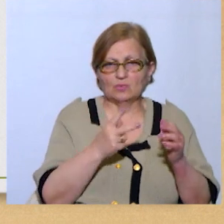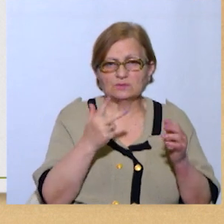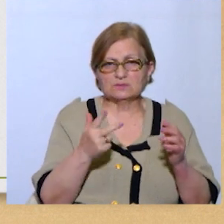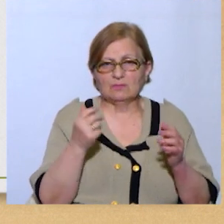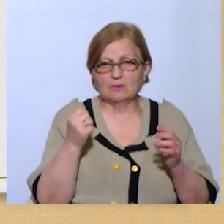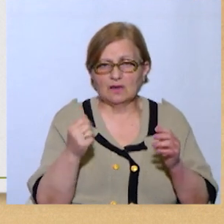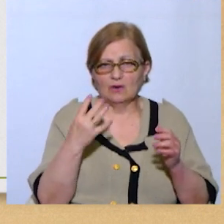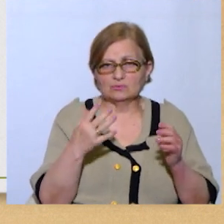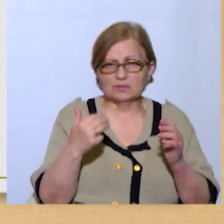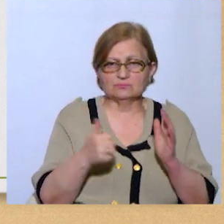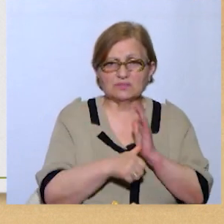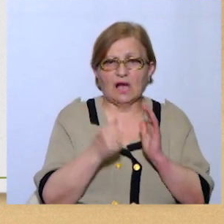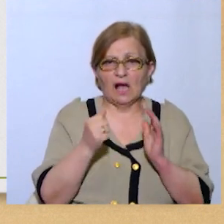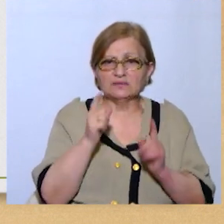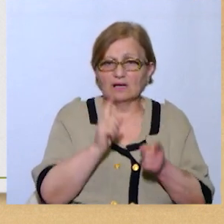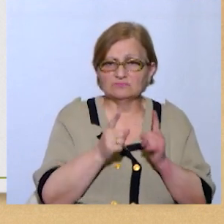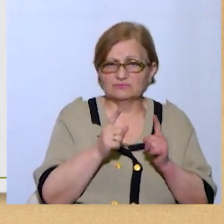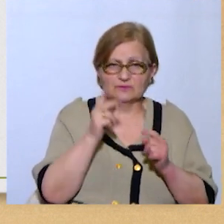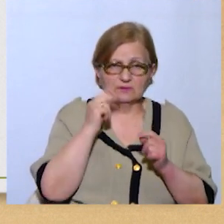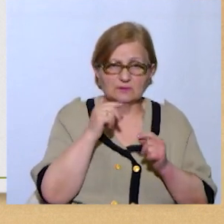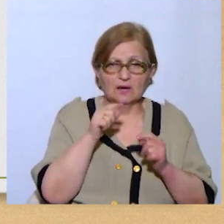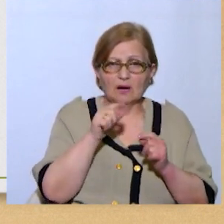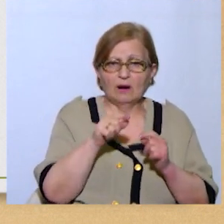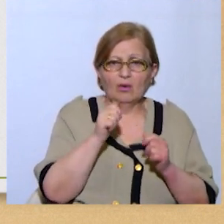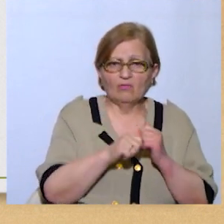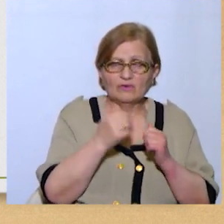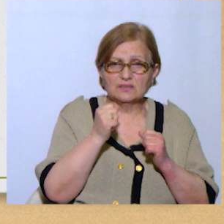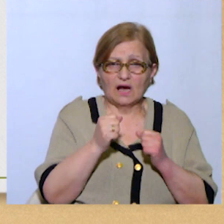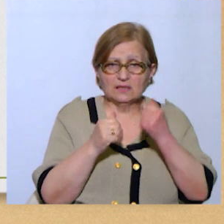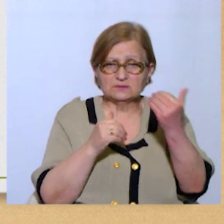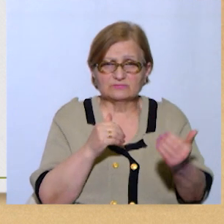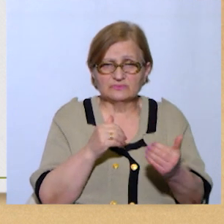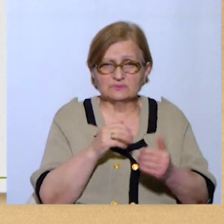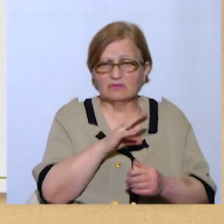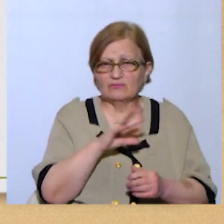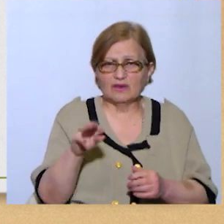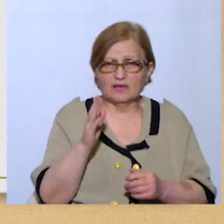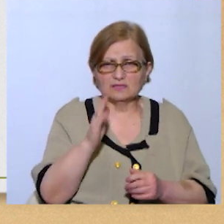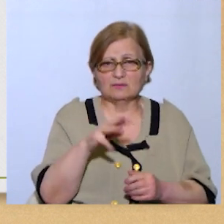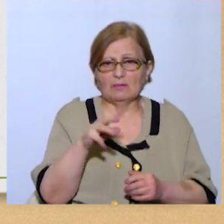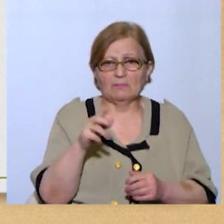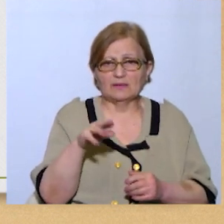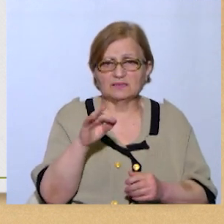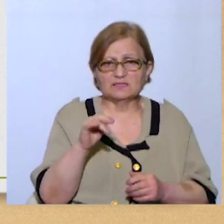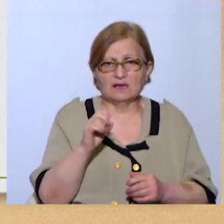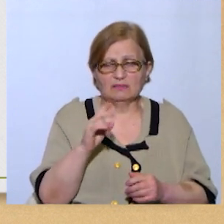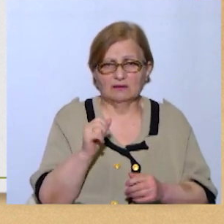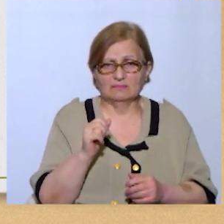2, 3, a, 4, x - a, სადაც ან ამდვილი რიცხვია. მაშინ ყოველი ასთვის ამ მონაცემების მედიანა იქნება. მოდით დავაკვირდეთ,